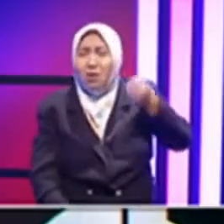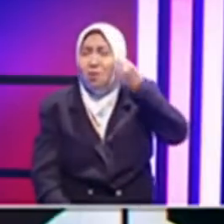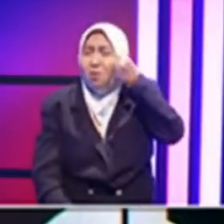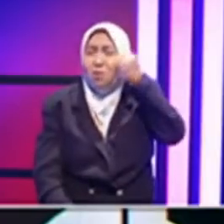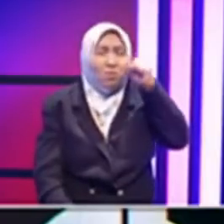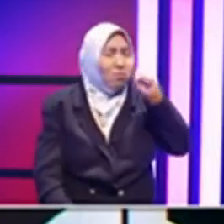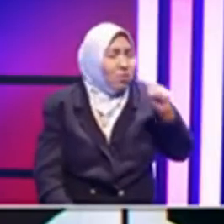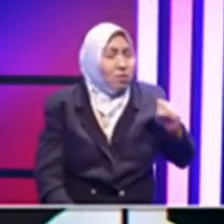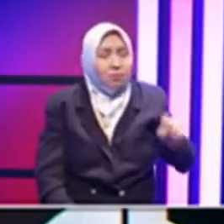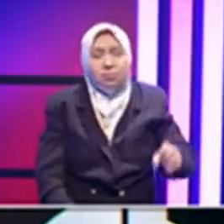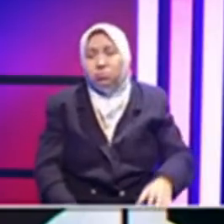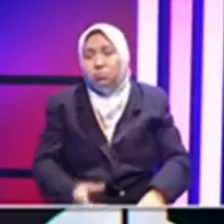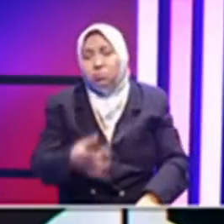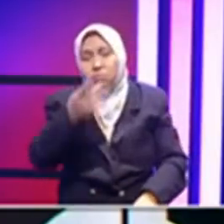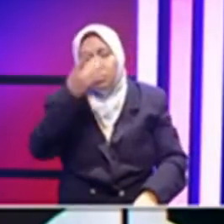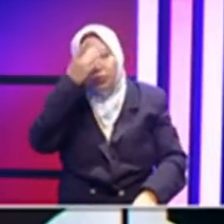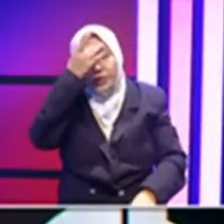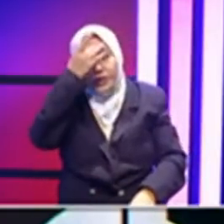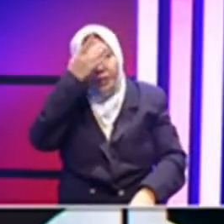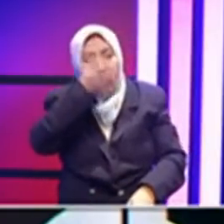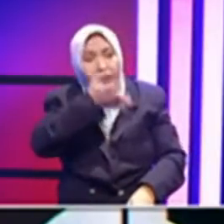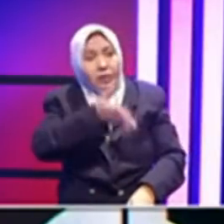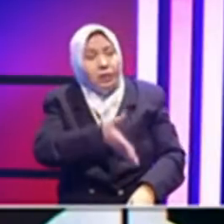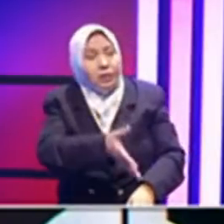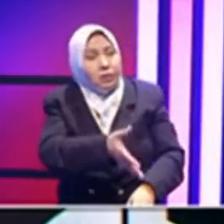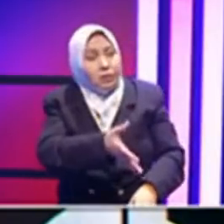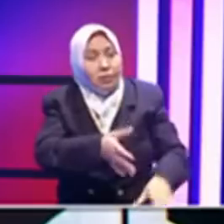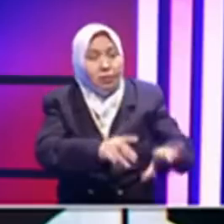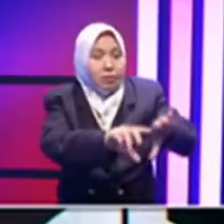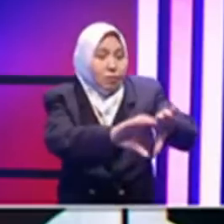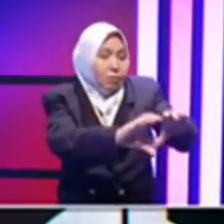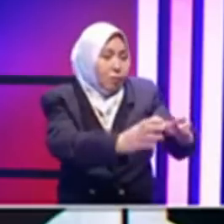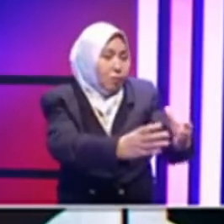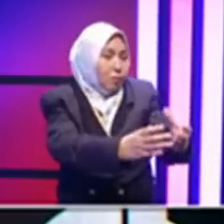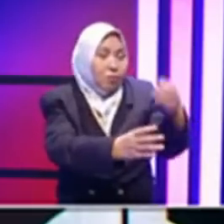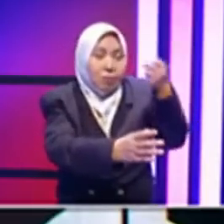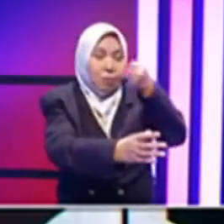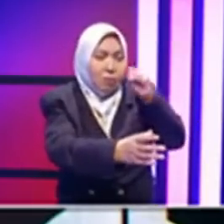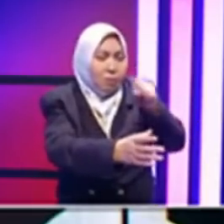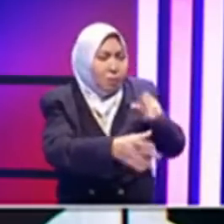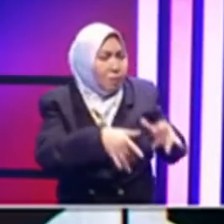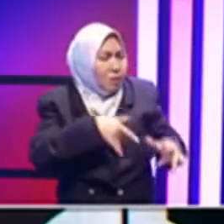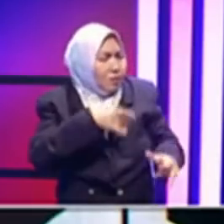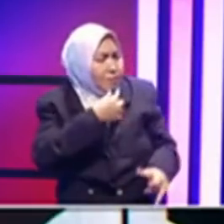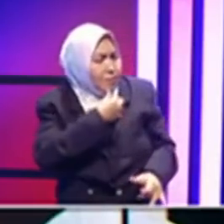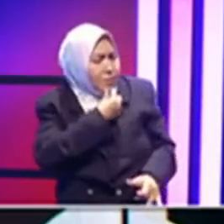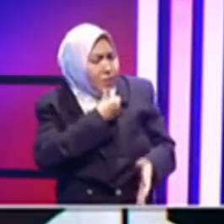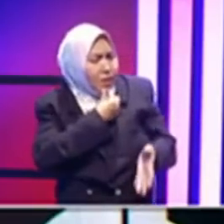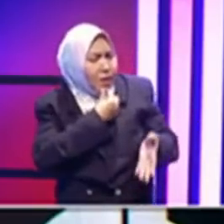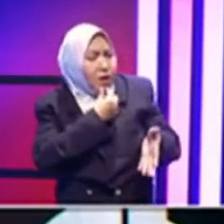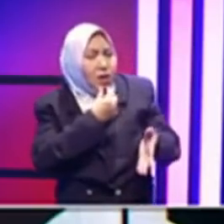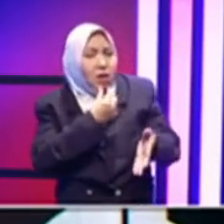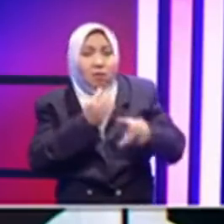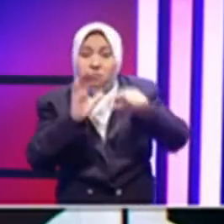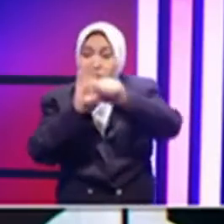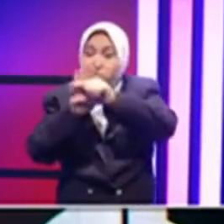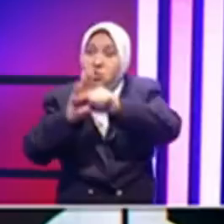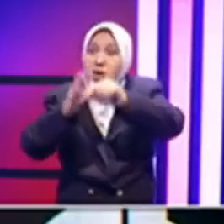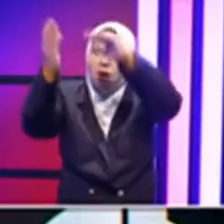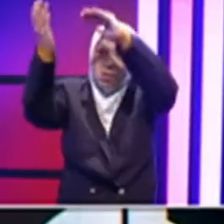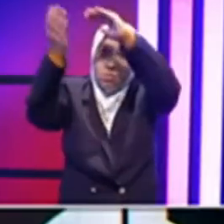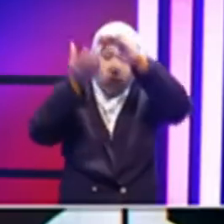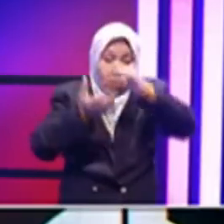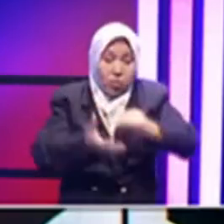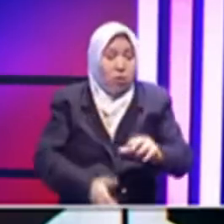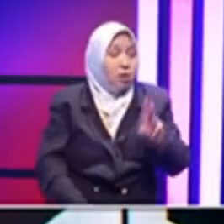ajibu an ja'ahum mundhirun minhum, ya, mereka rasa pelik. Ya, ini adalah surah yang turun di Mekah. Bila tengok